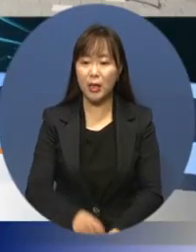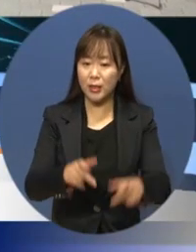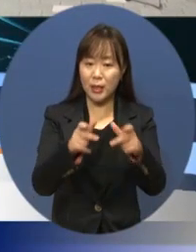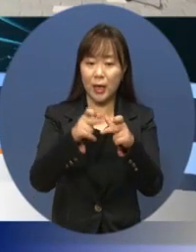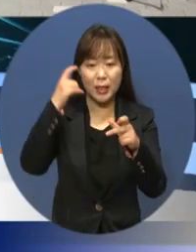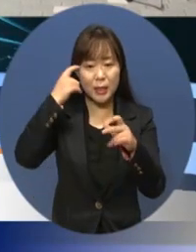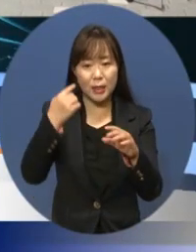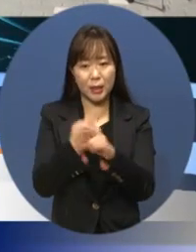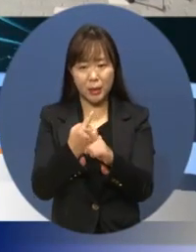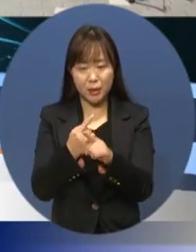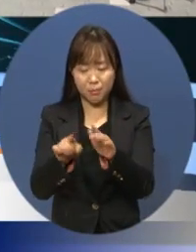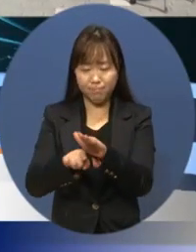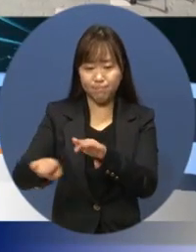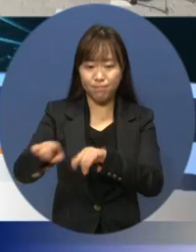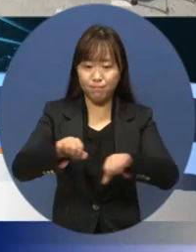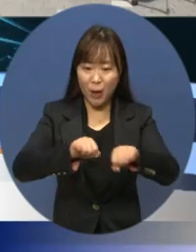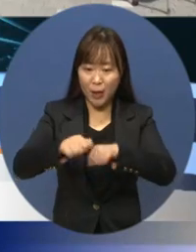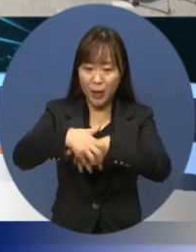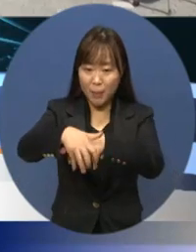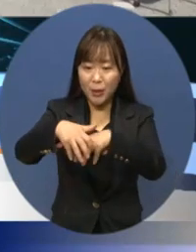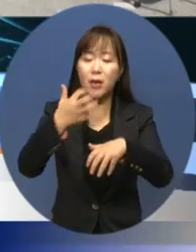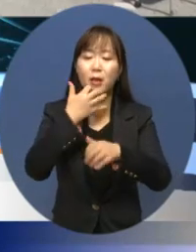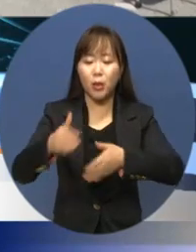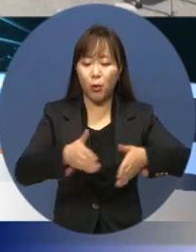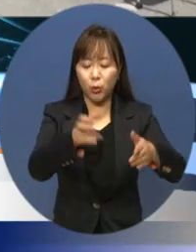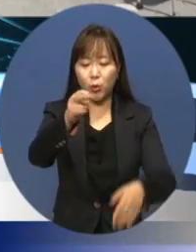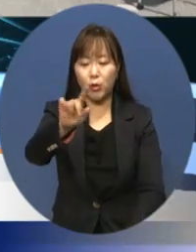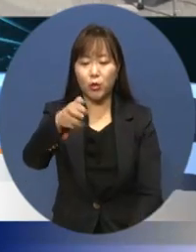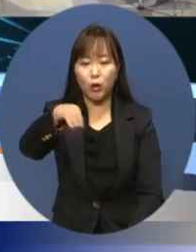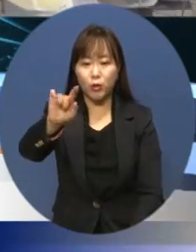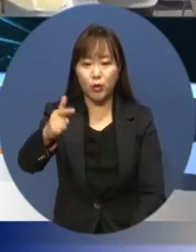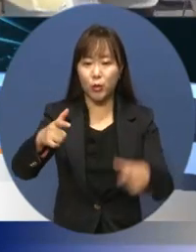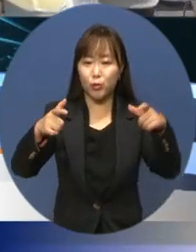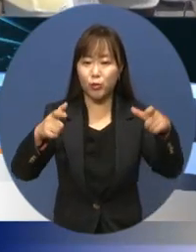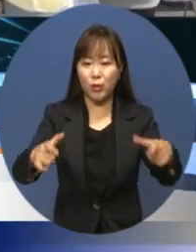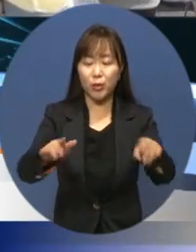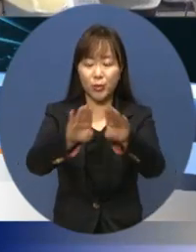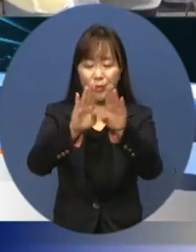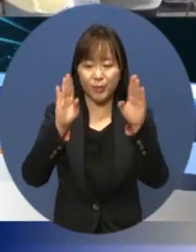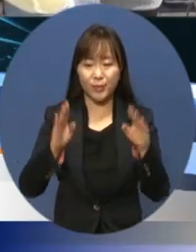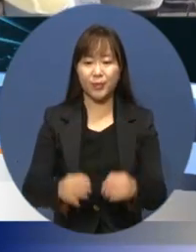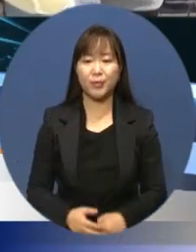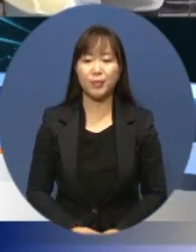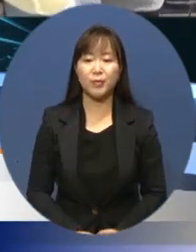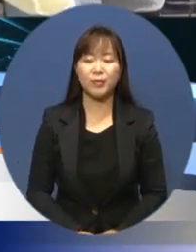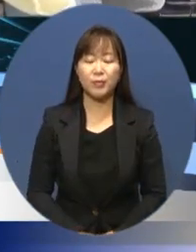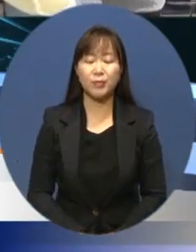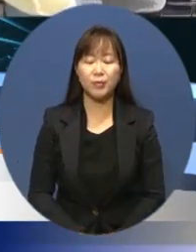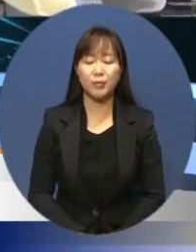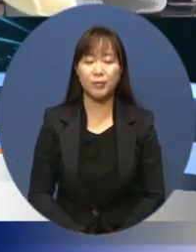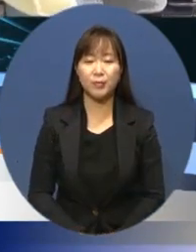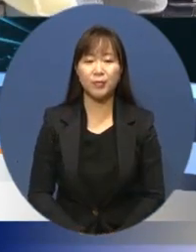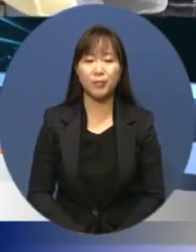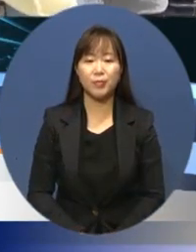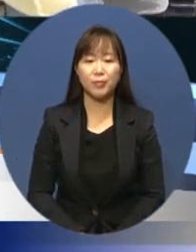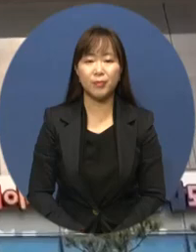장애인 인식 개선에 앞장서는 캠페인이 경기도 연천군에서 열렸습니다. 보도에 정운선